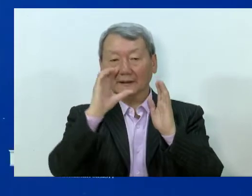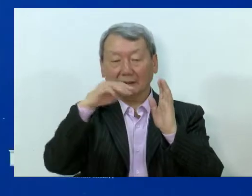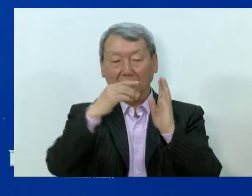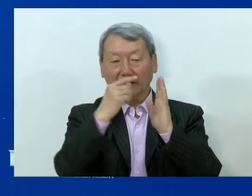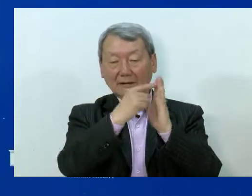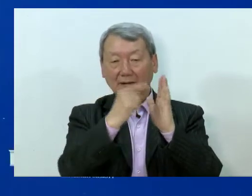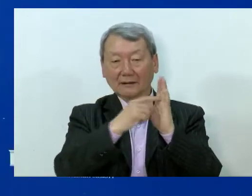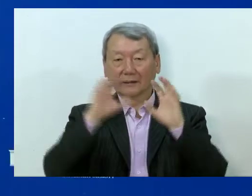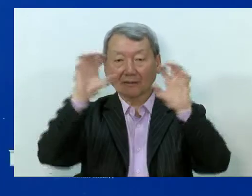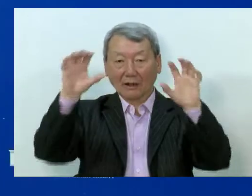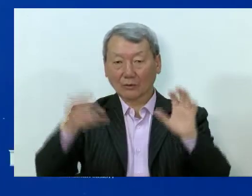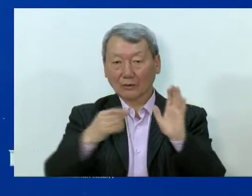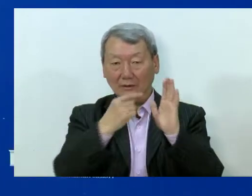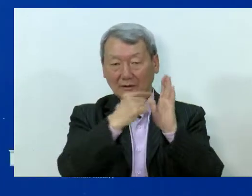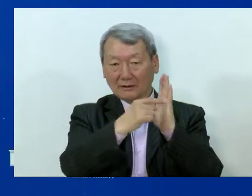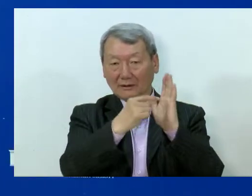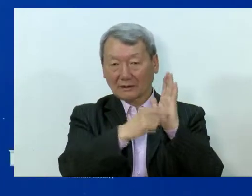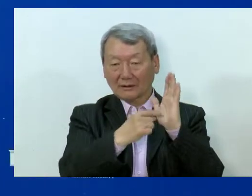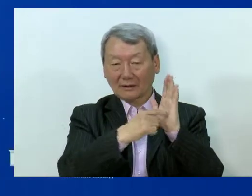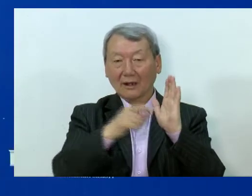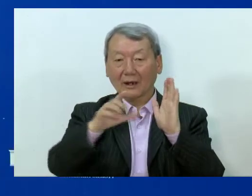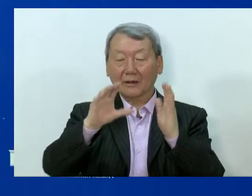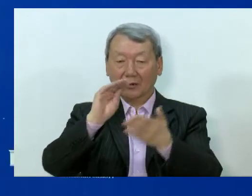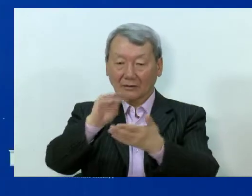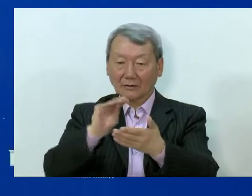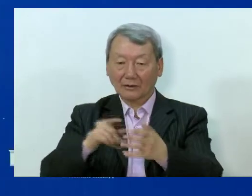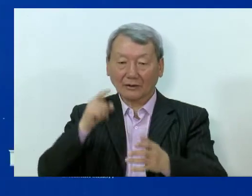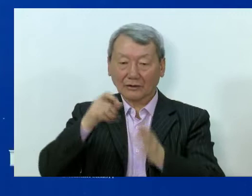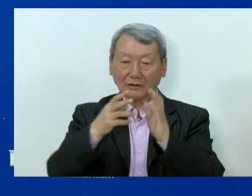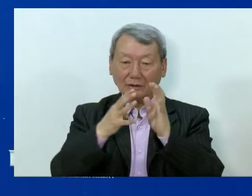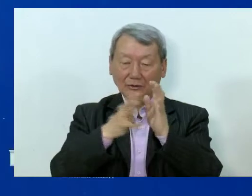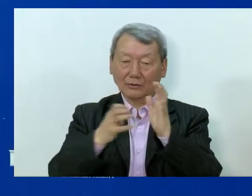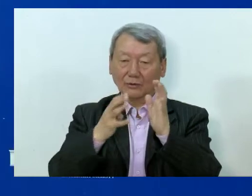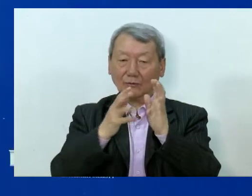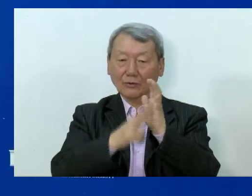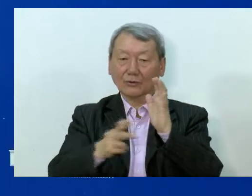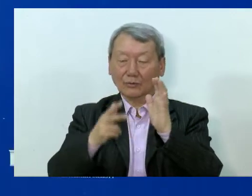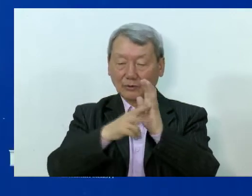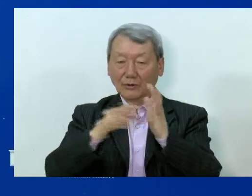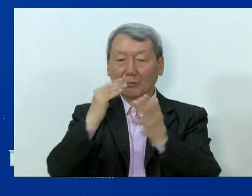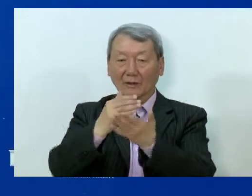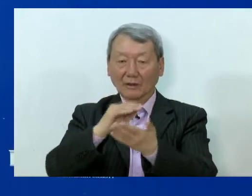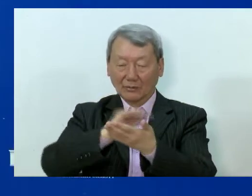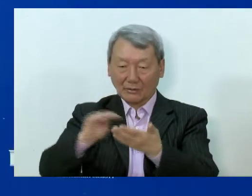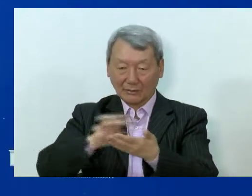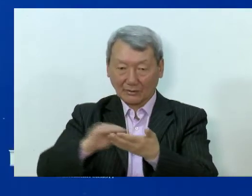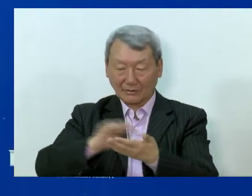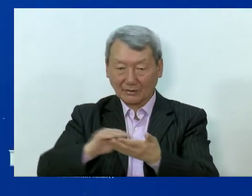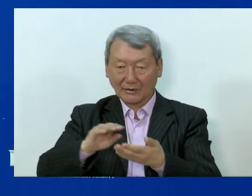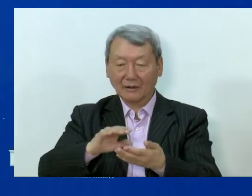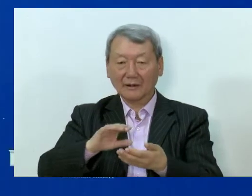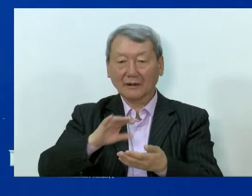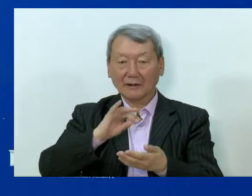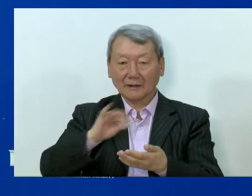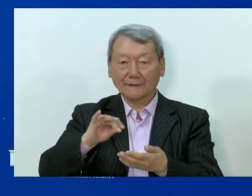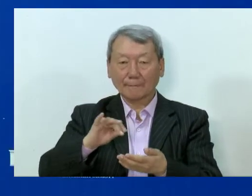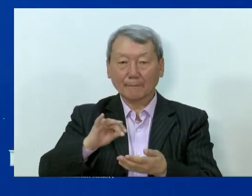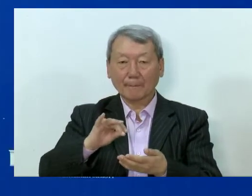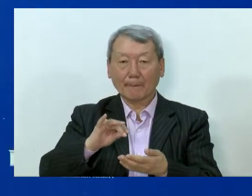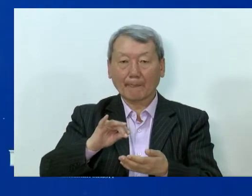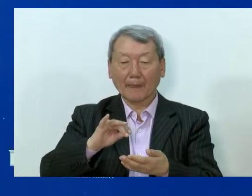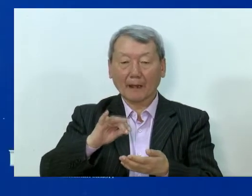коллекционного закона составлю 1996 протоколов протоколов на